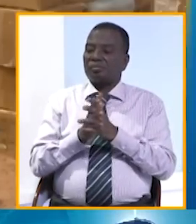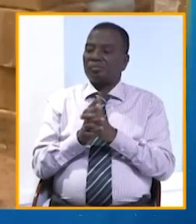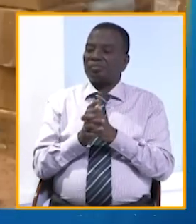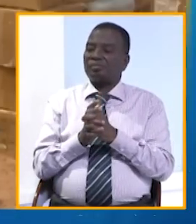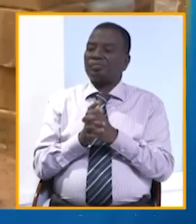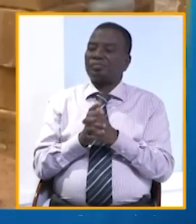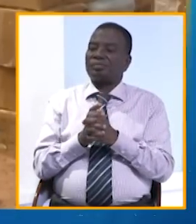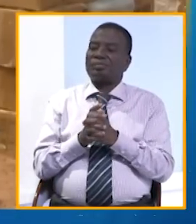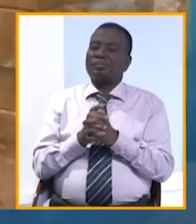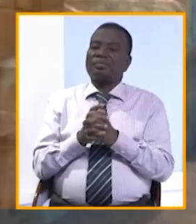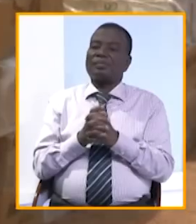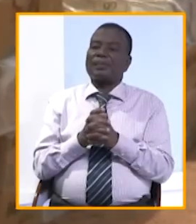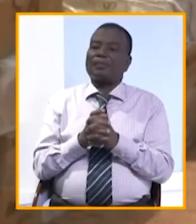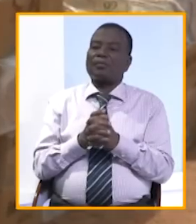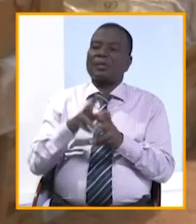Brou.